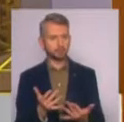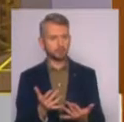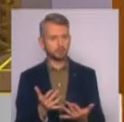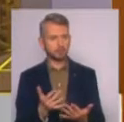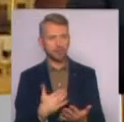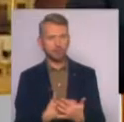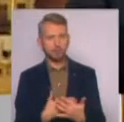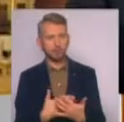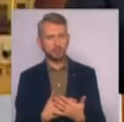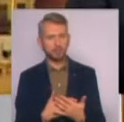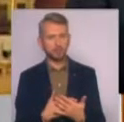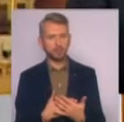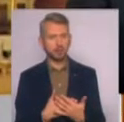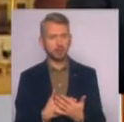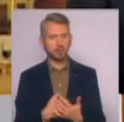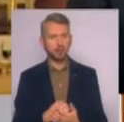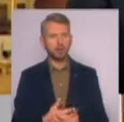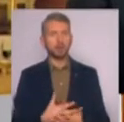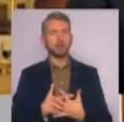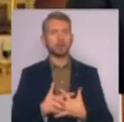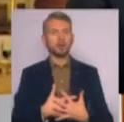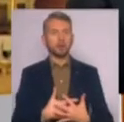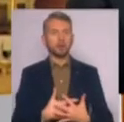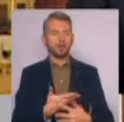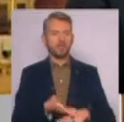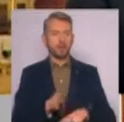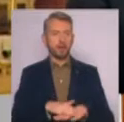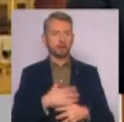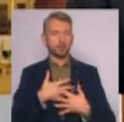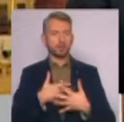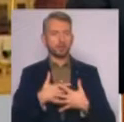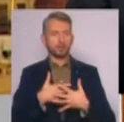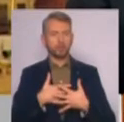характер. Наприклад, і вдихнути важко, видихнути трохи може легше.